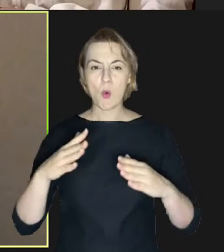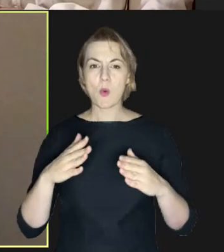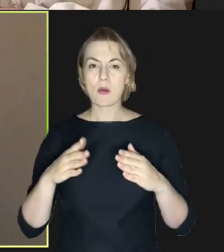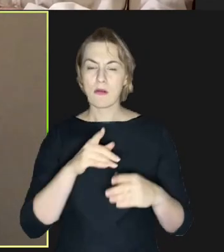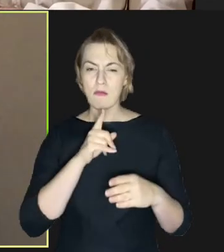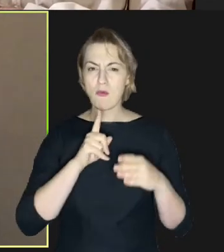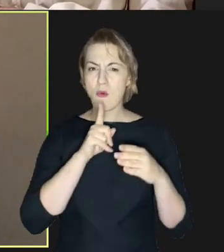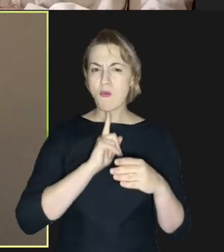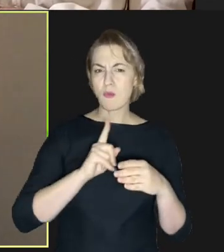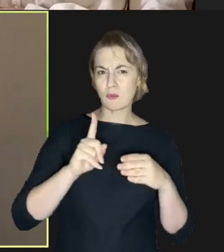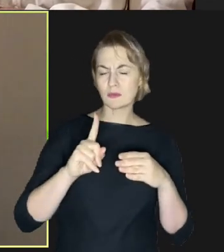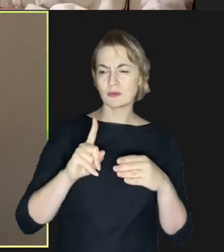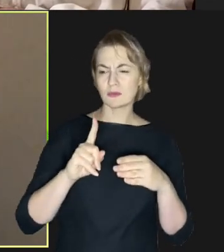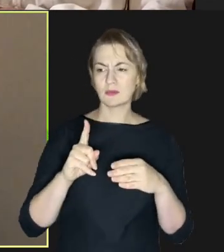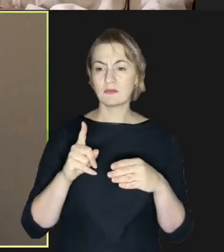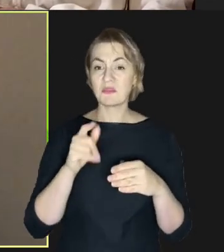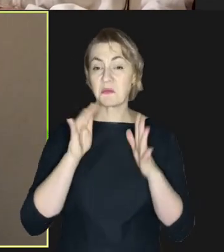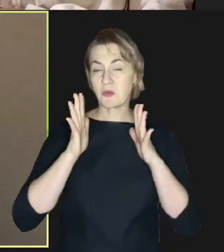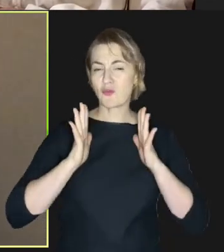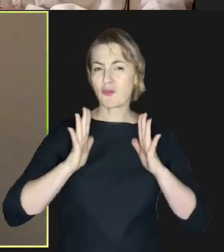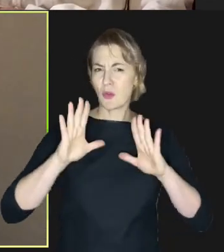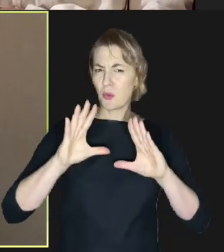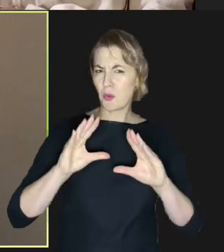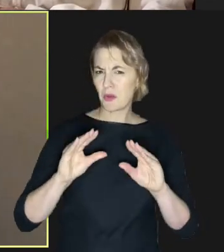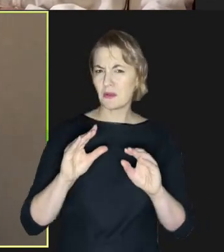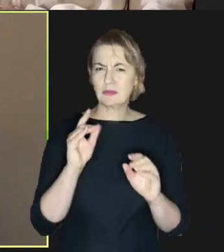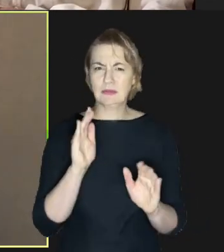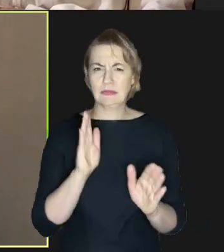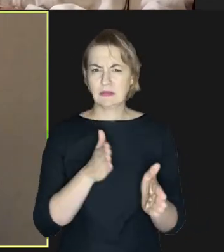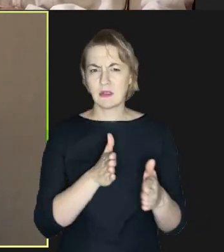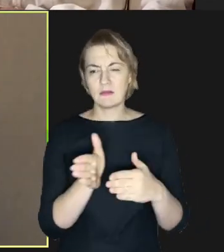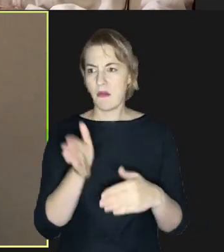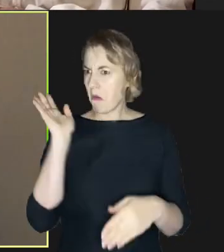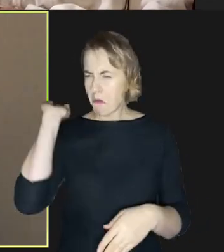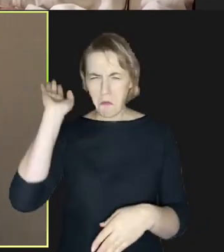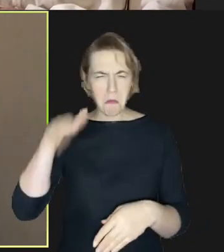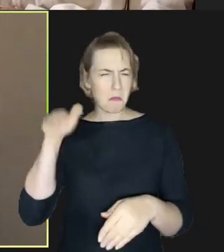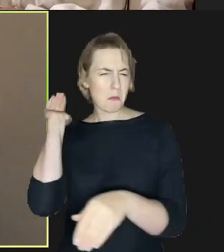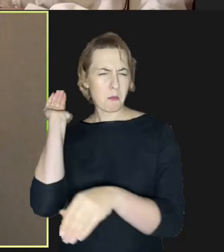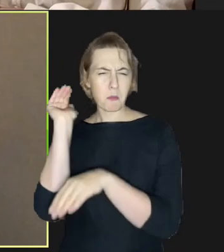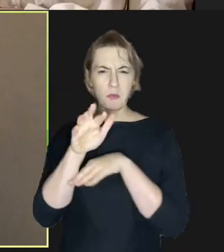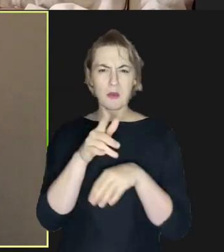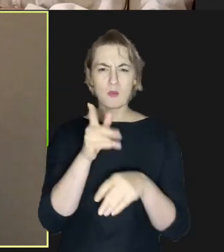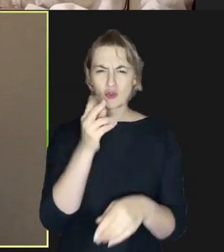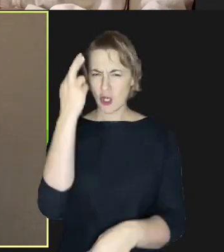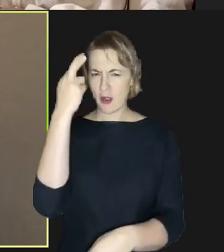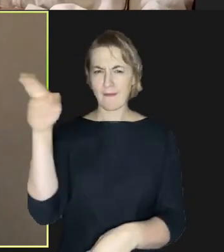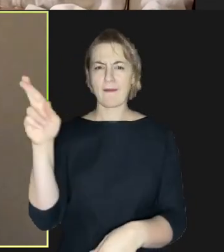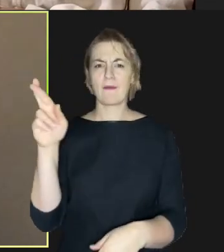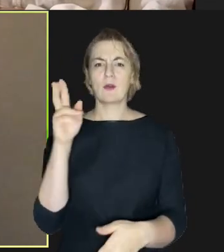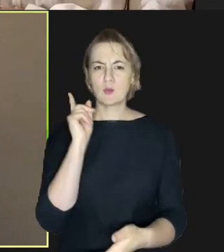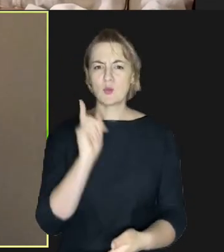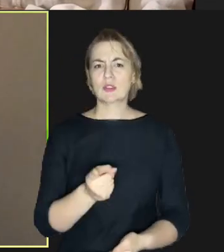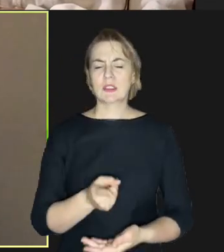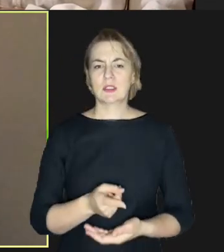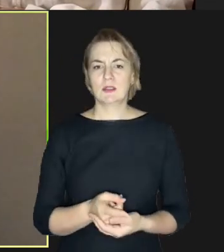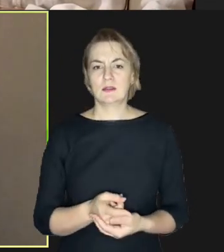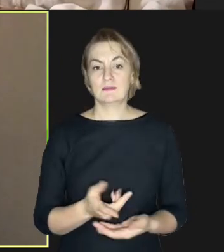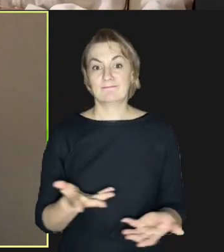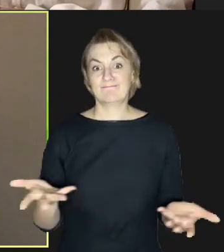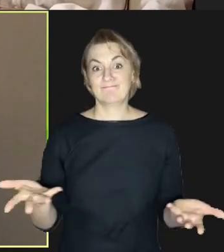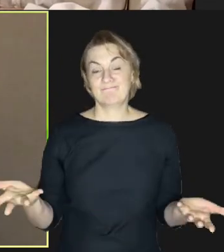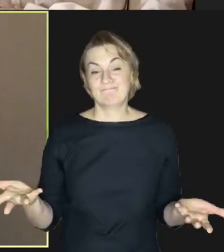i skręcimy trochę, mówi, cała naprzód, musimy pobić rekord. No